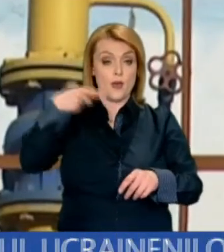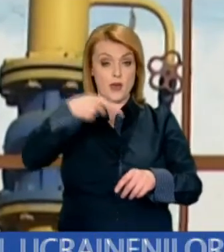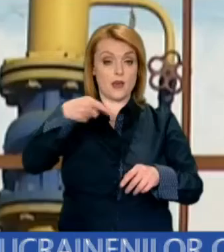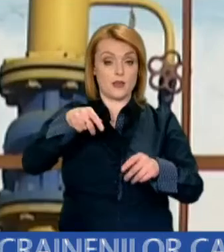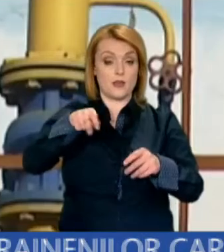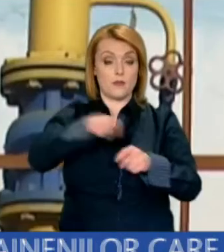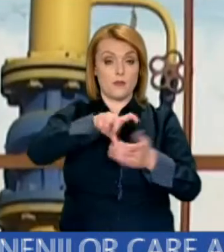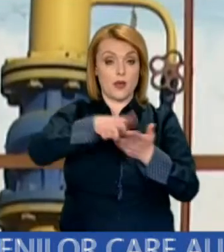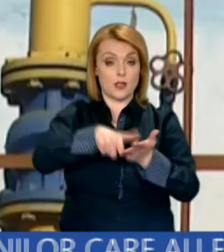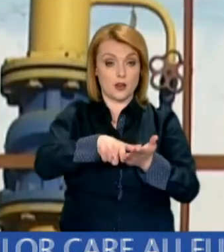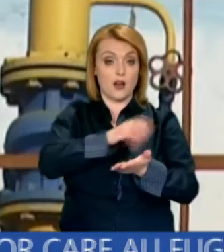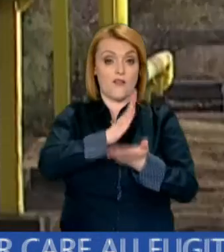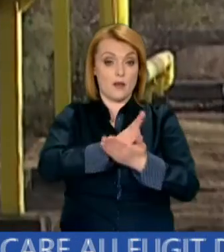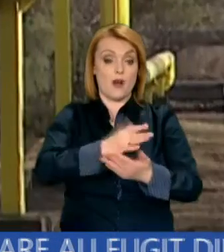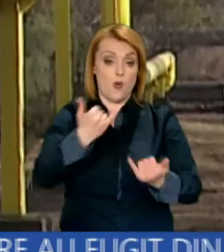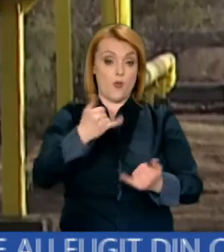să coste